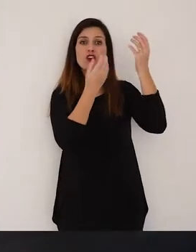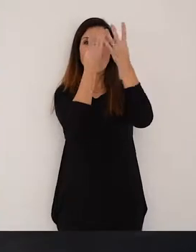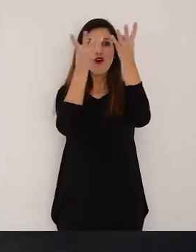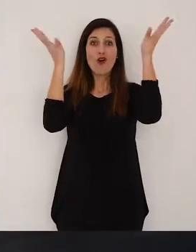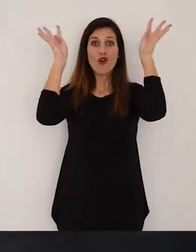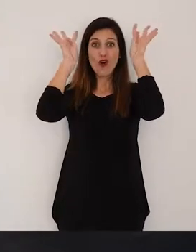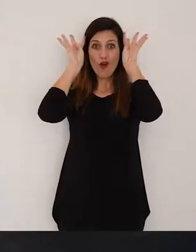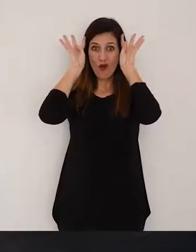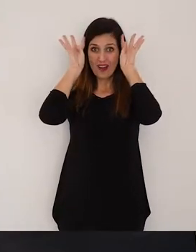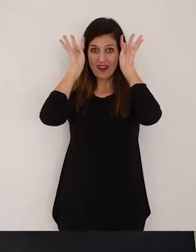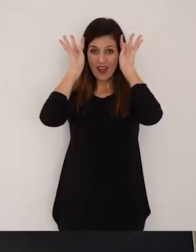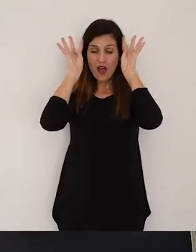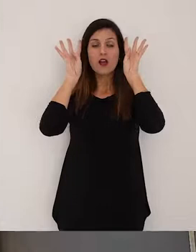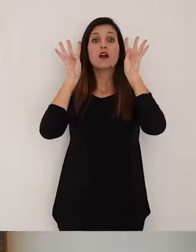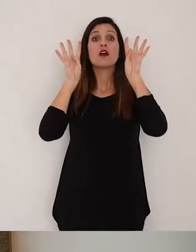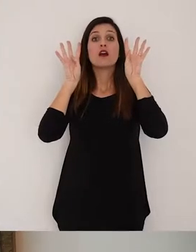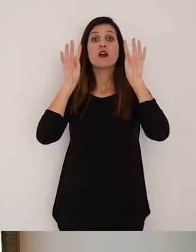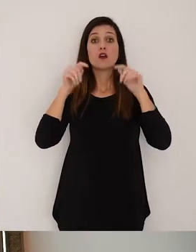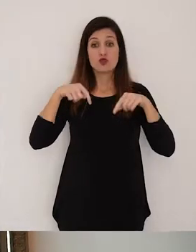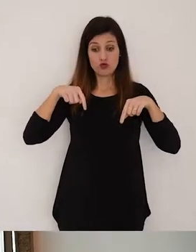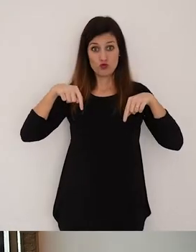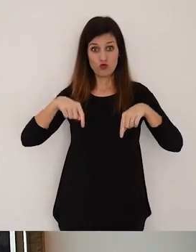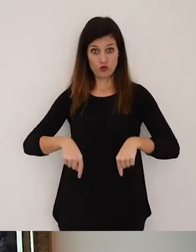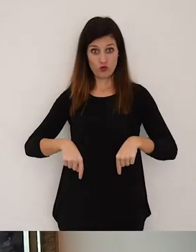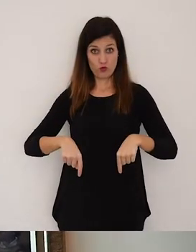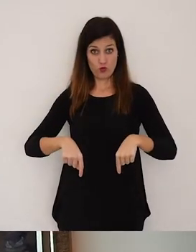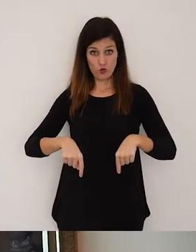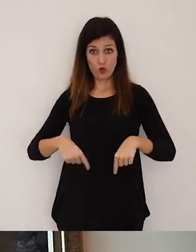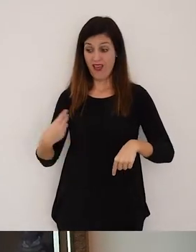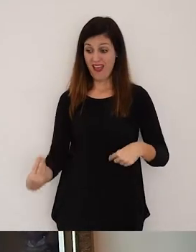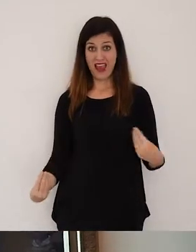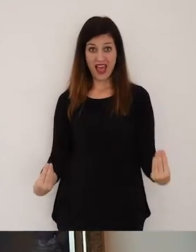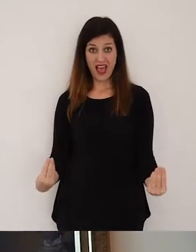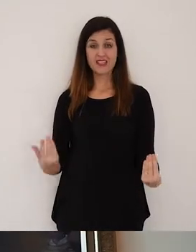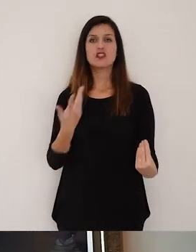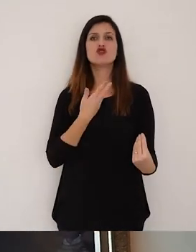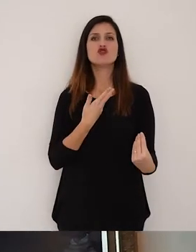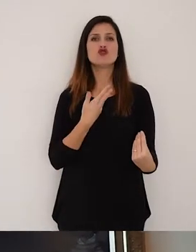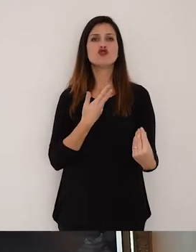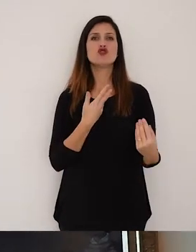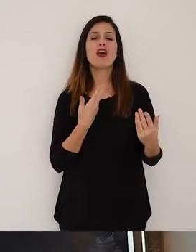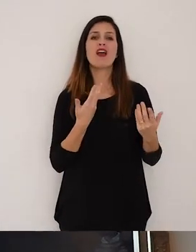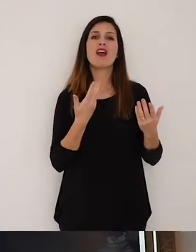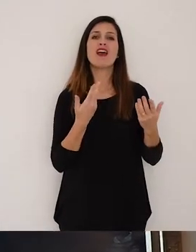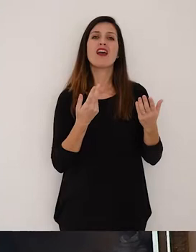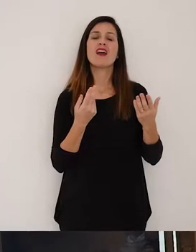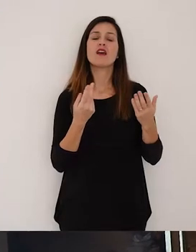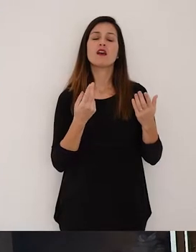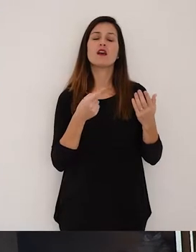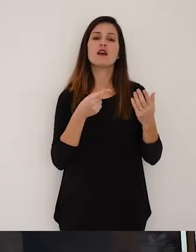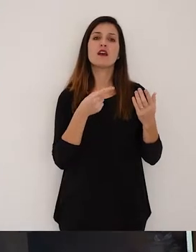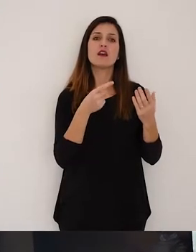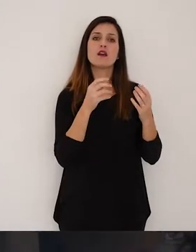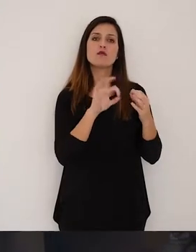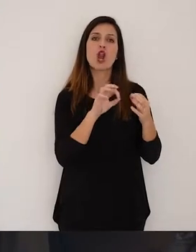la palma. In calce, ai lati, sono riportate alcune vicende agiografiche, come la rappresentazione del